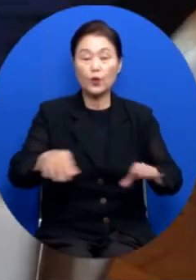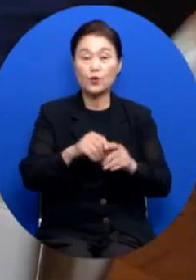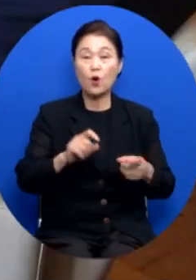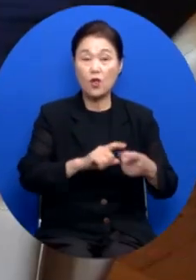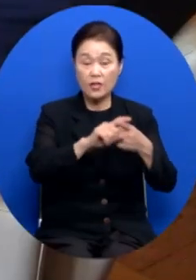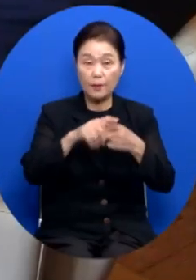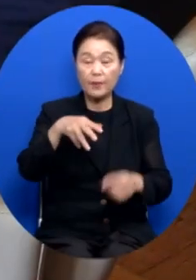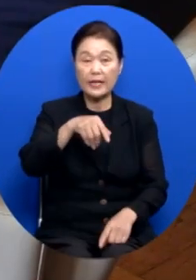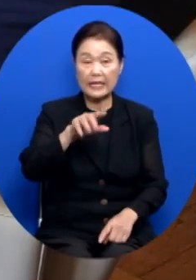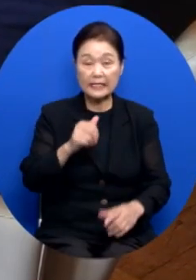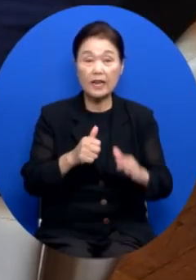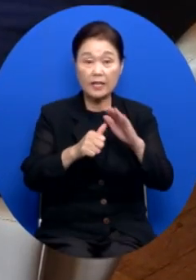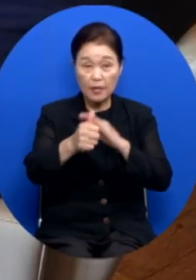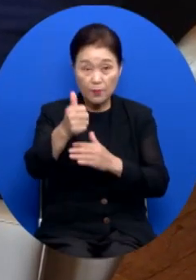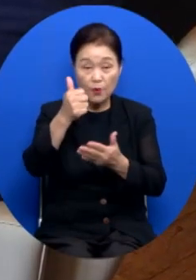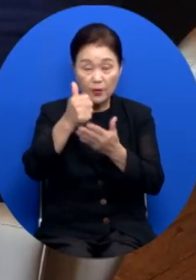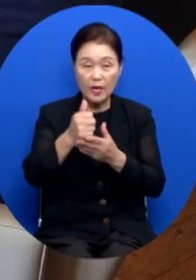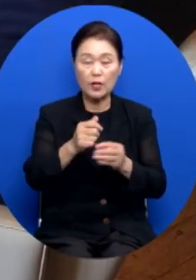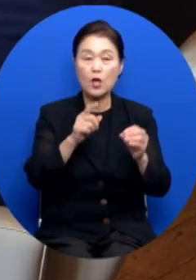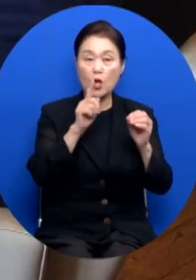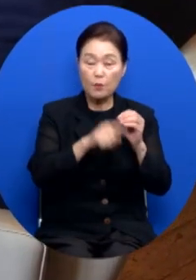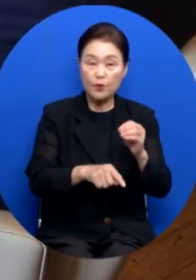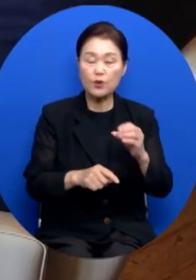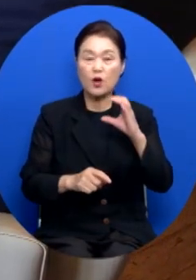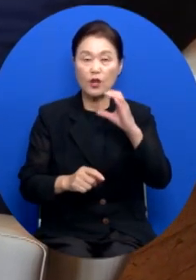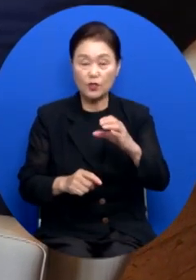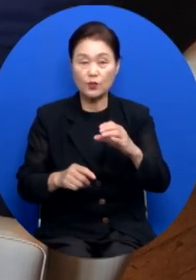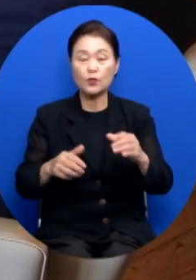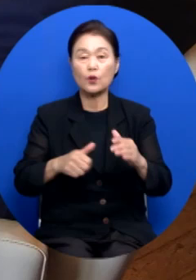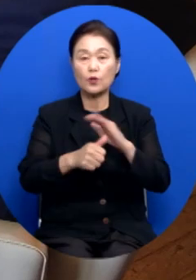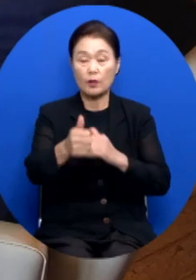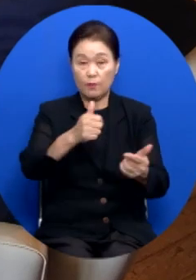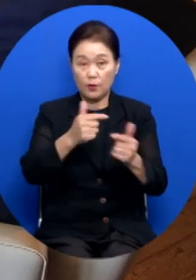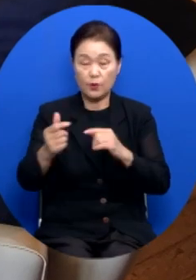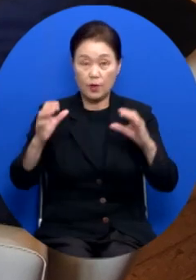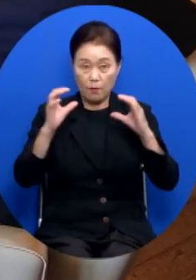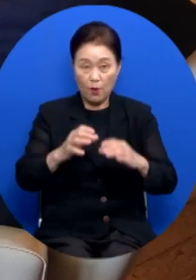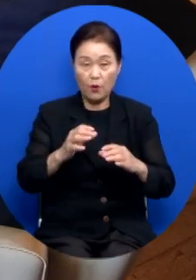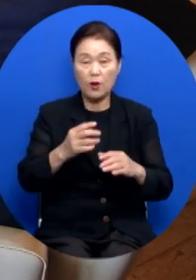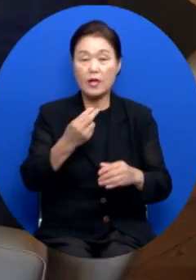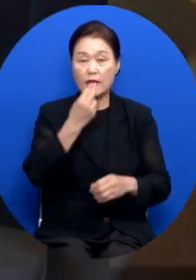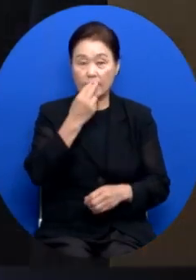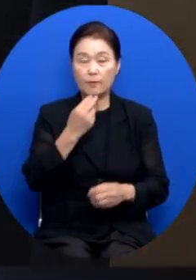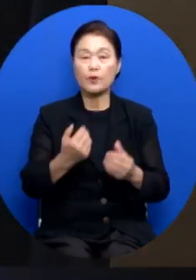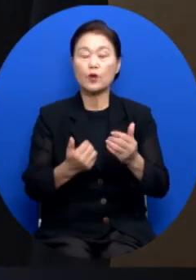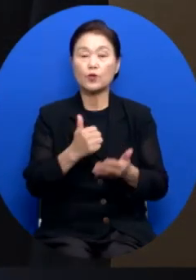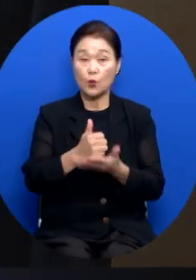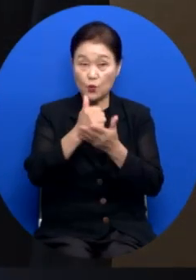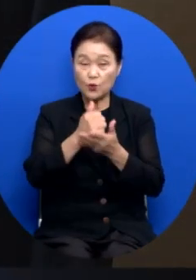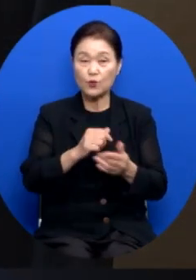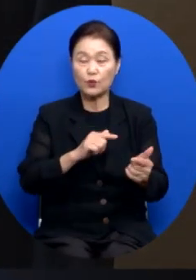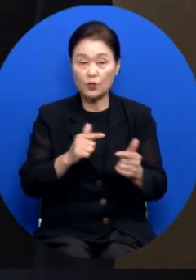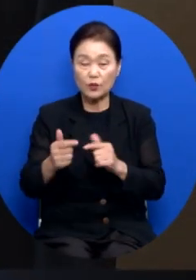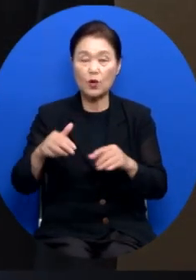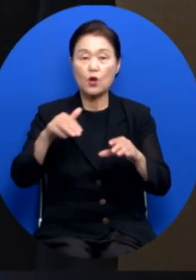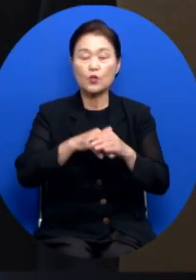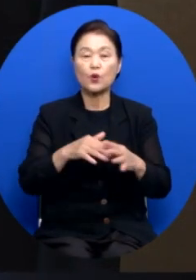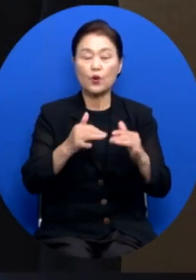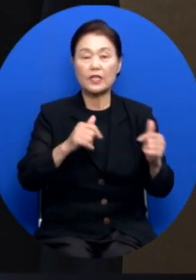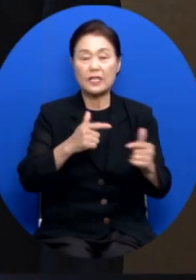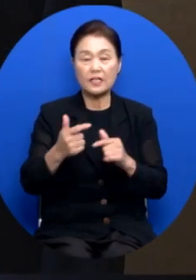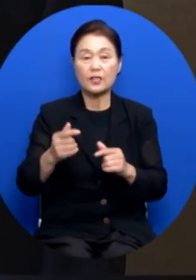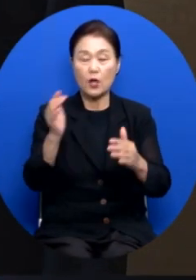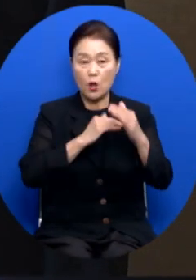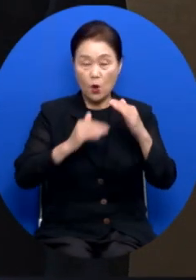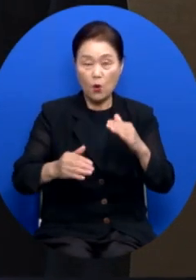국민의힘 앞에 장종현 대표 회장이 불교, 천주교, 종단 대표와 모임을 갖고 생명 존중 정신으로 종교인의 공적 책임을